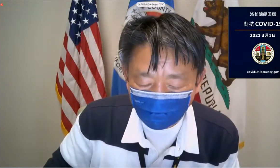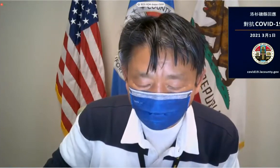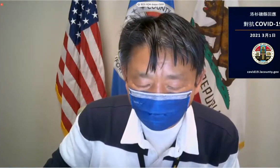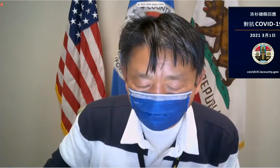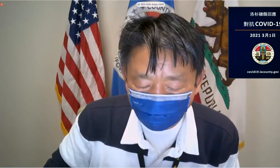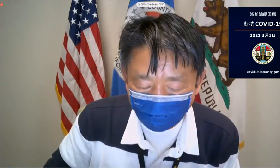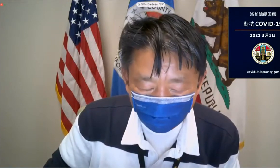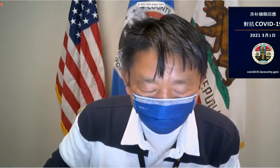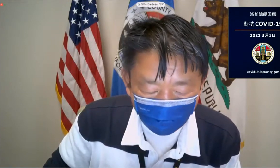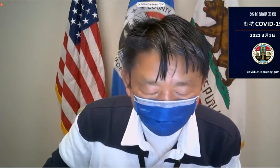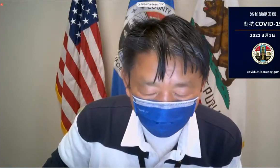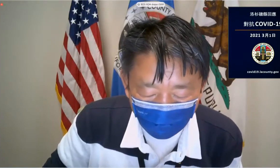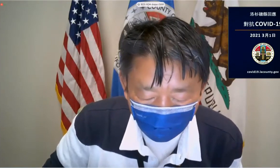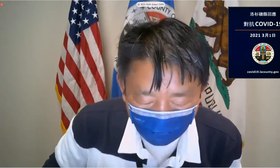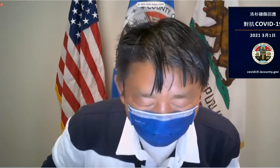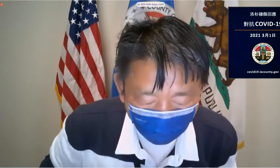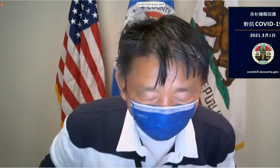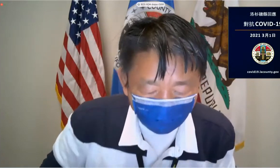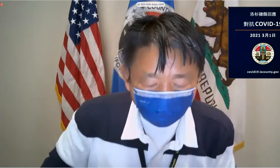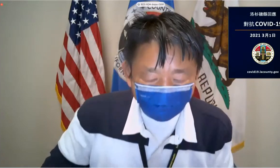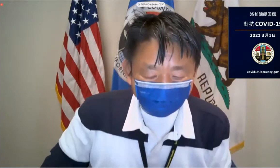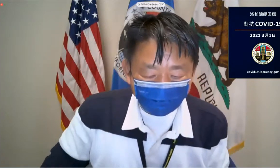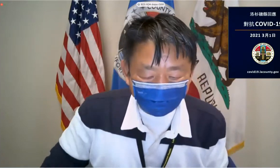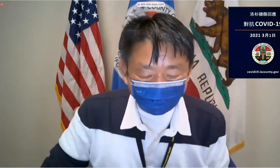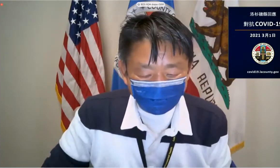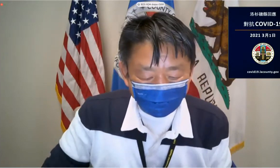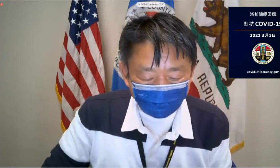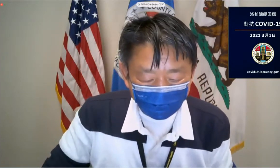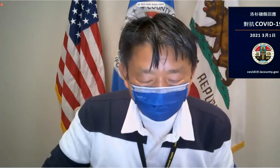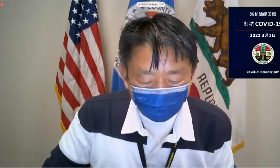病例住院、死亡